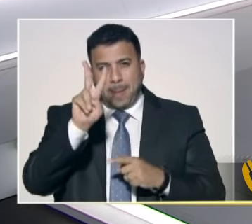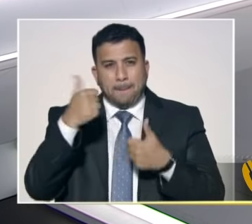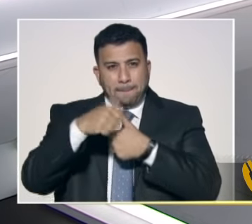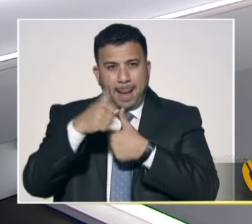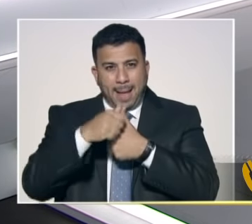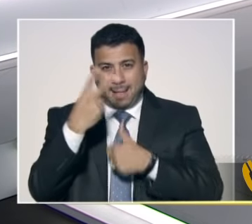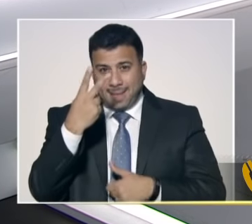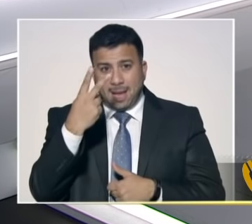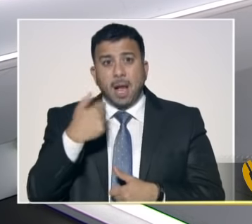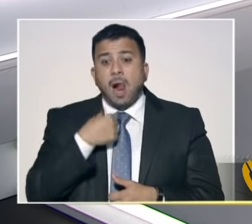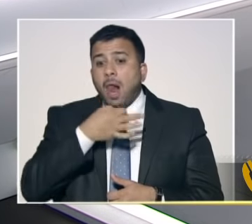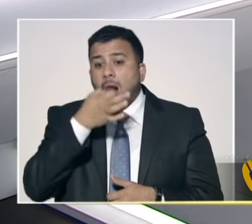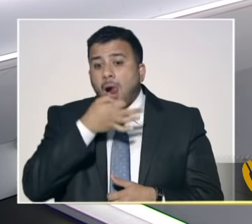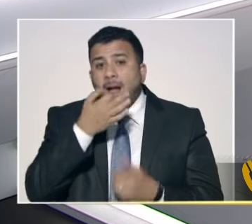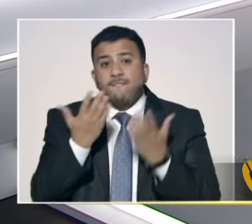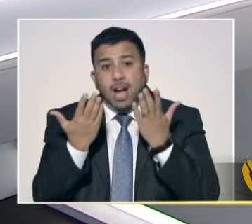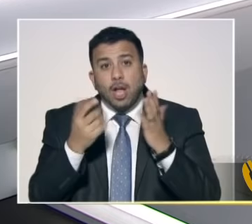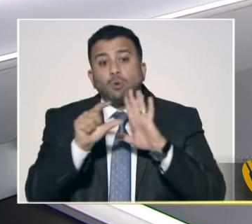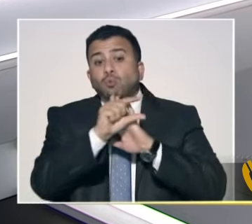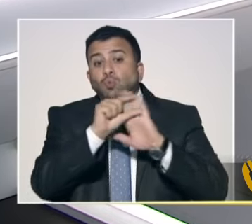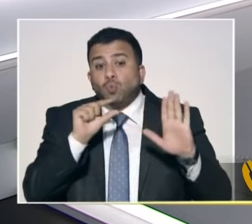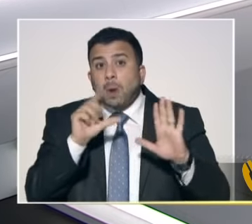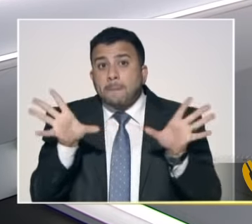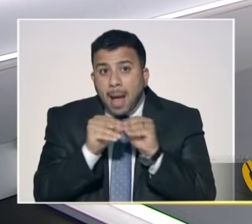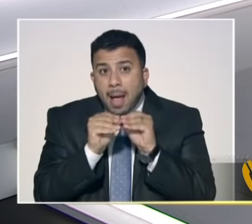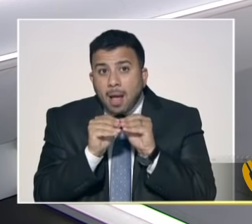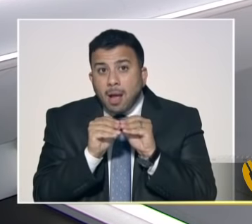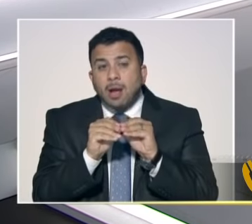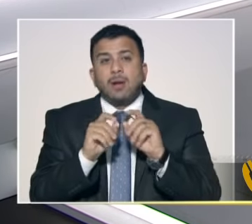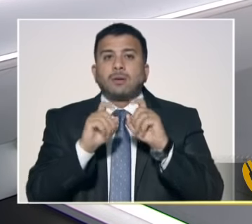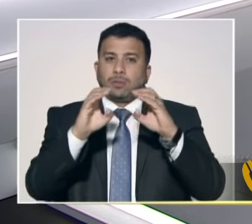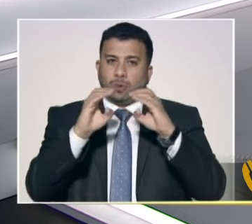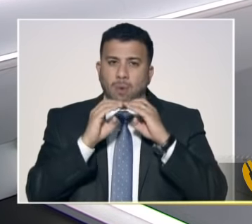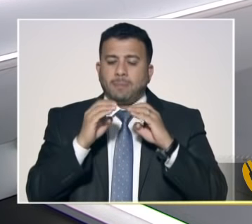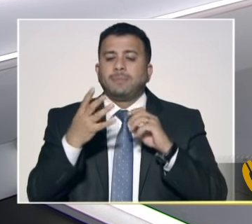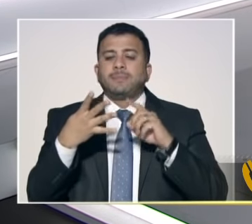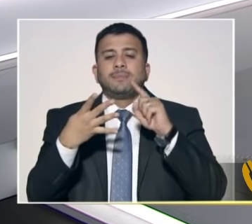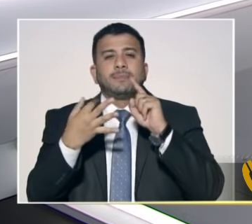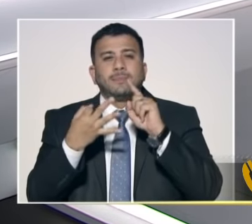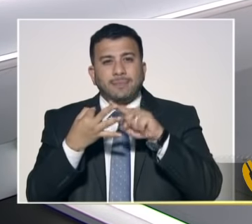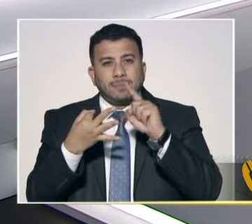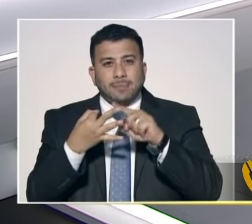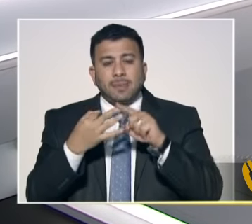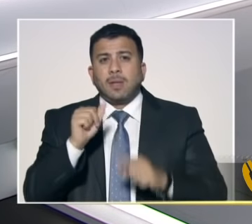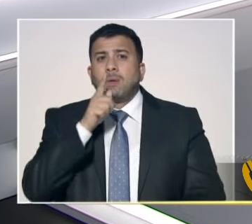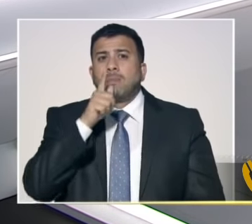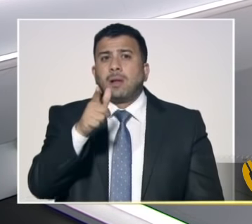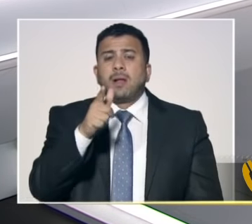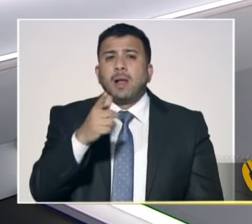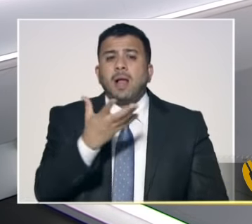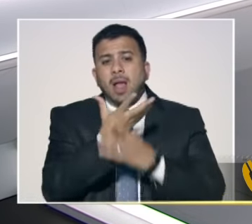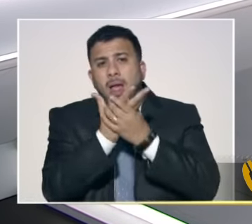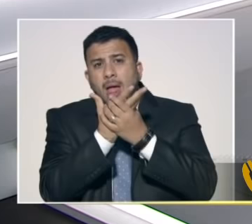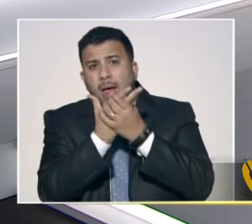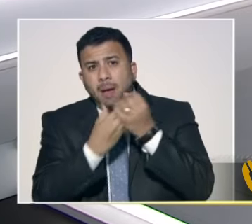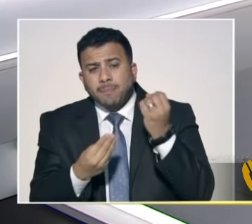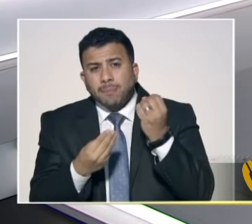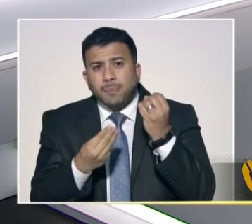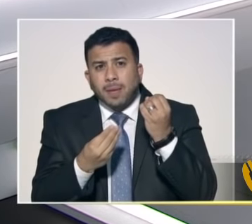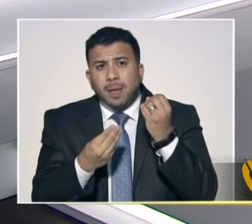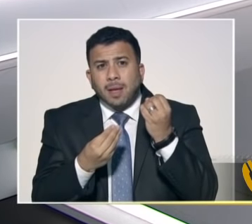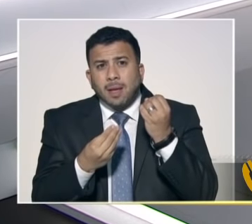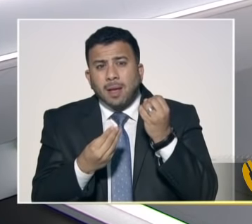توزيع الميراث للأبناء قبل الوفاة؟ وإذا توفي الابن قبل الأب وهو قد وزع الورث، ما الحكم